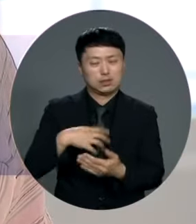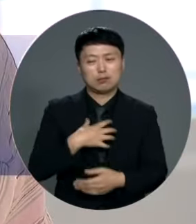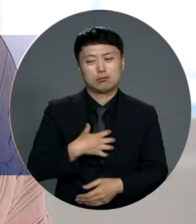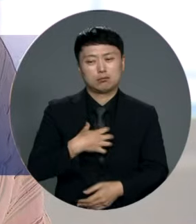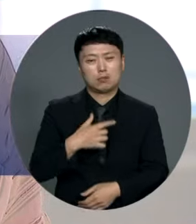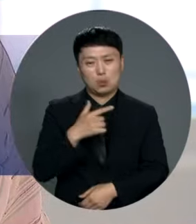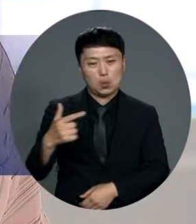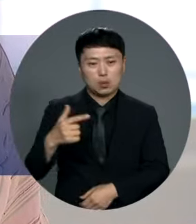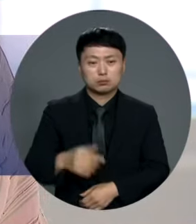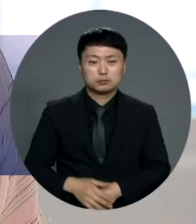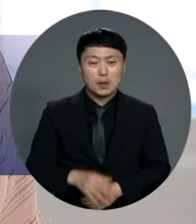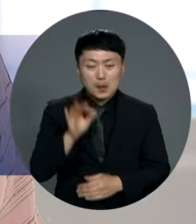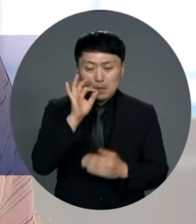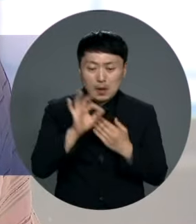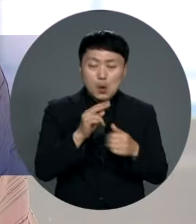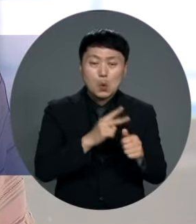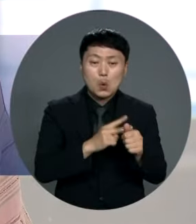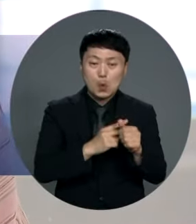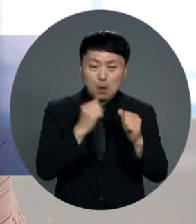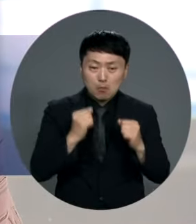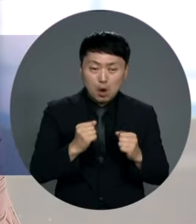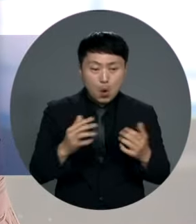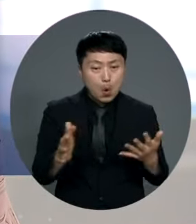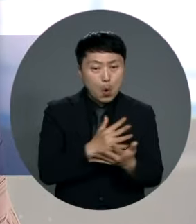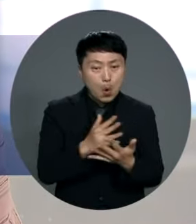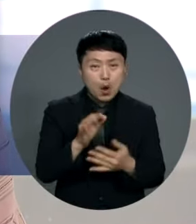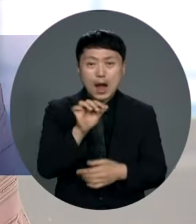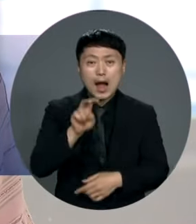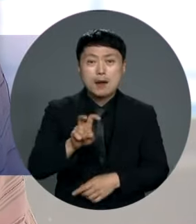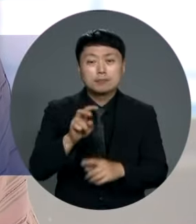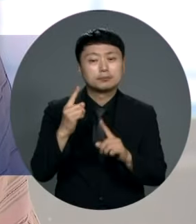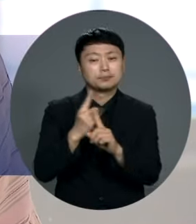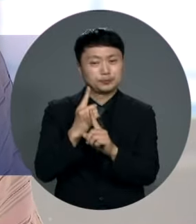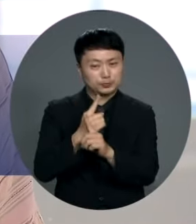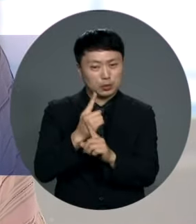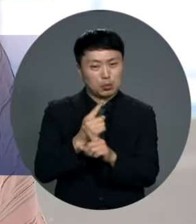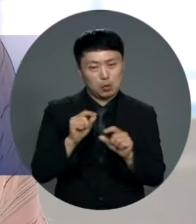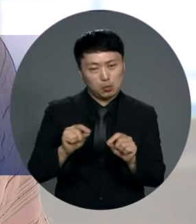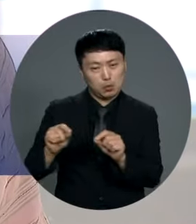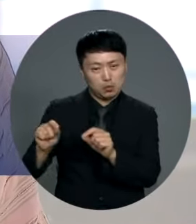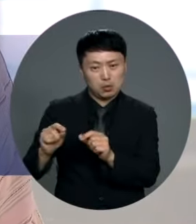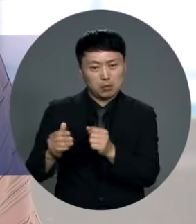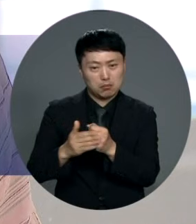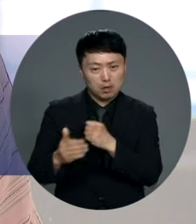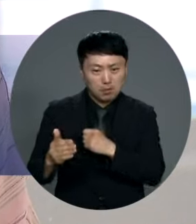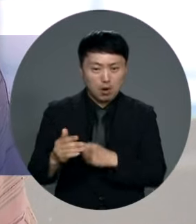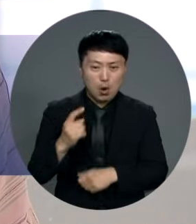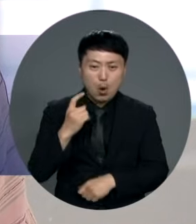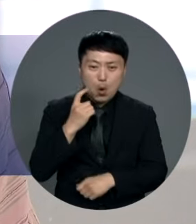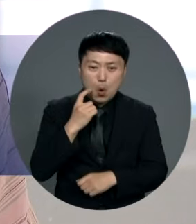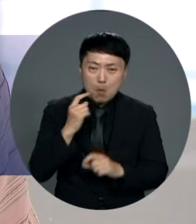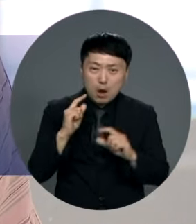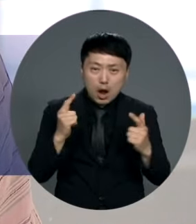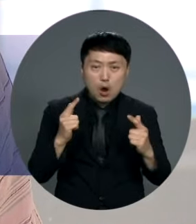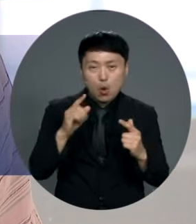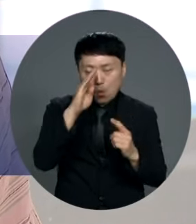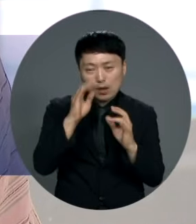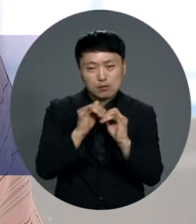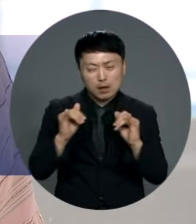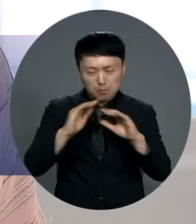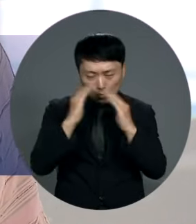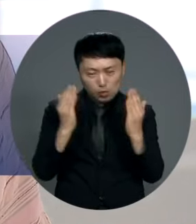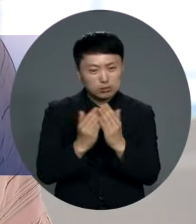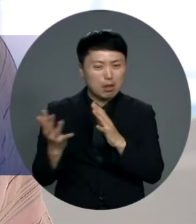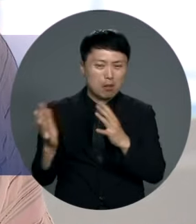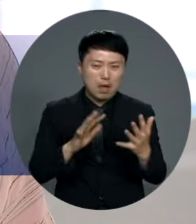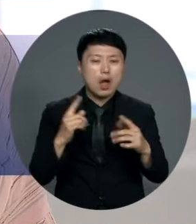만약에 교수님이 안 계신다면 항암 치료도 딜레이가 될 거고 그렇게 되면 그러면 진짜 거짓말, 환자 보고 죽으라는 소리밖에 안 돼요.